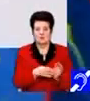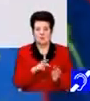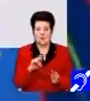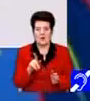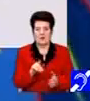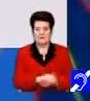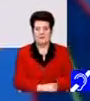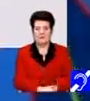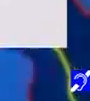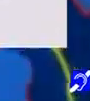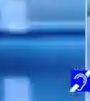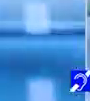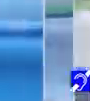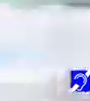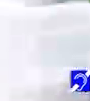de bani.